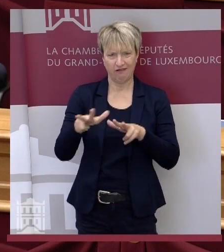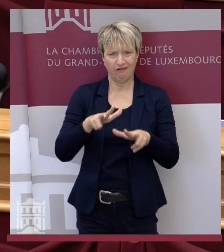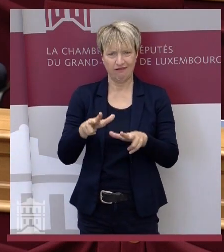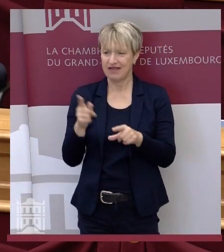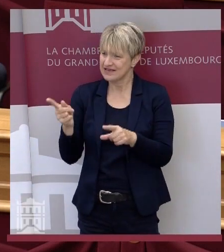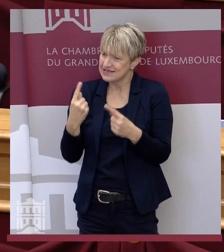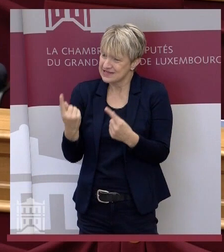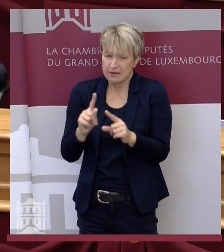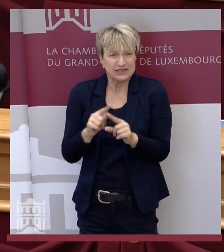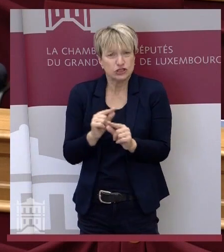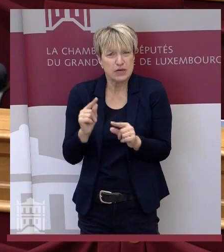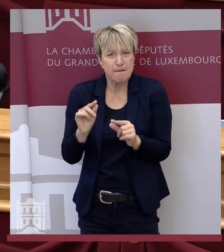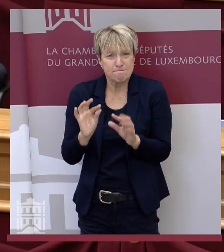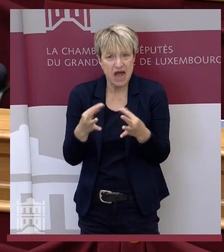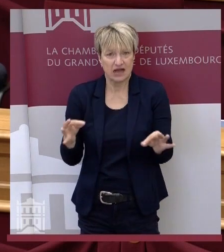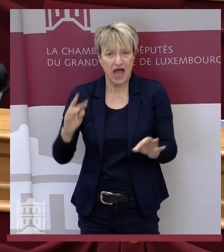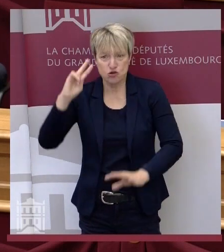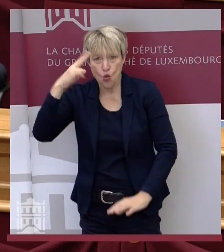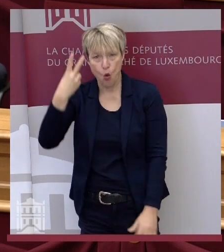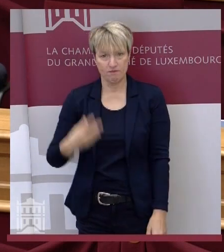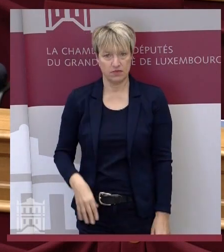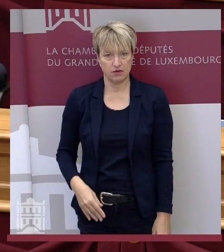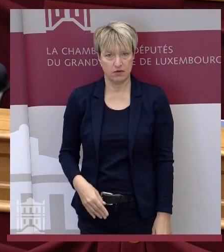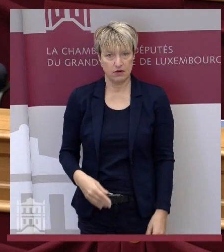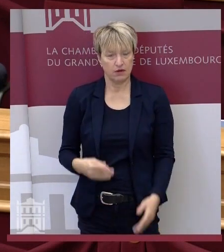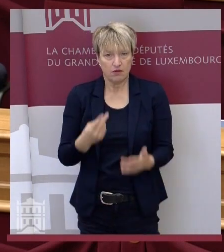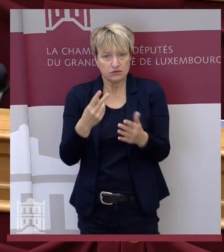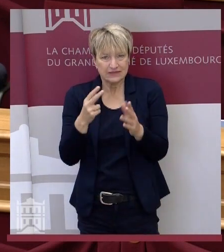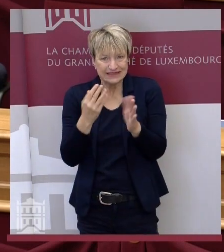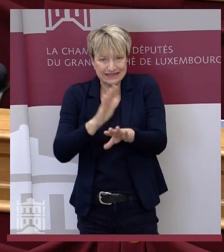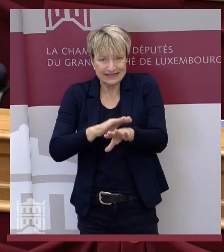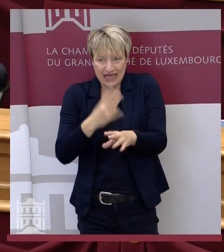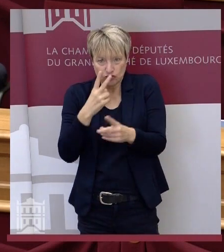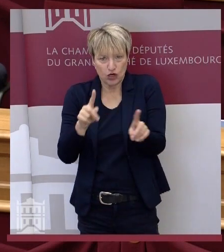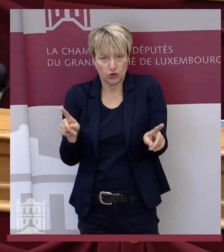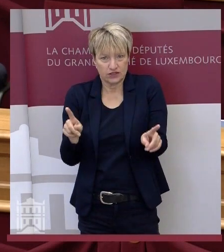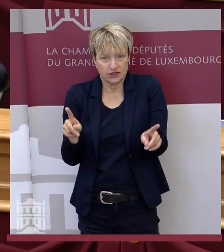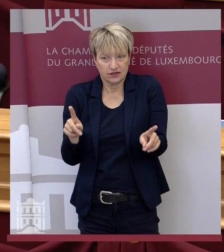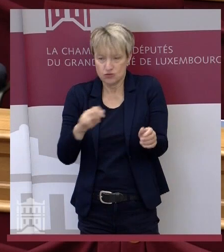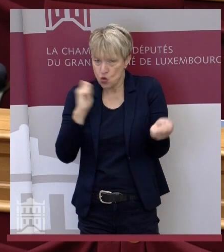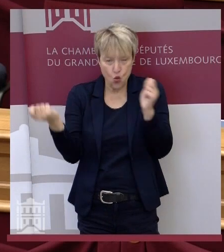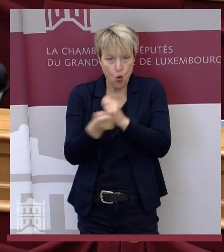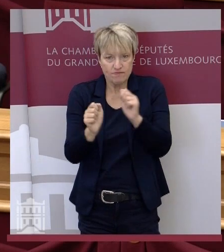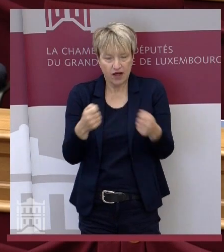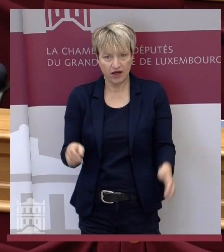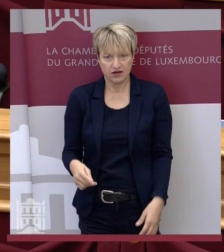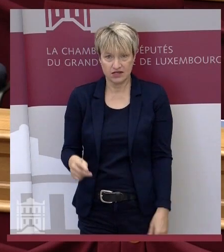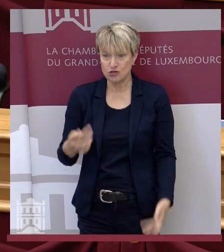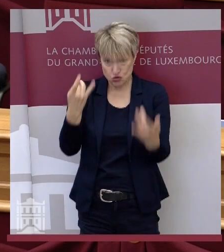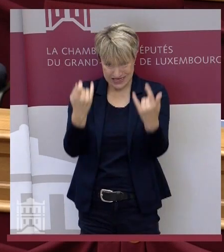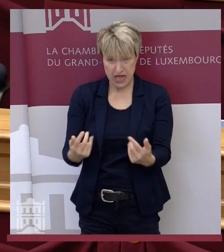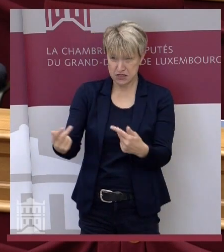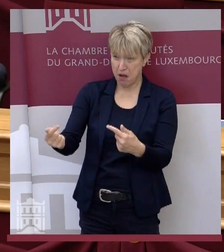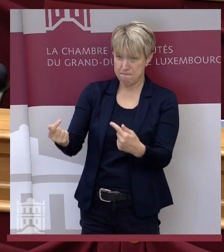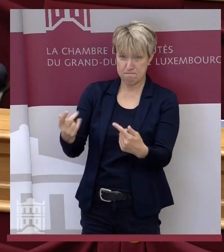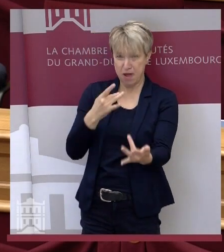versteht, weil da nicht kapabel sind, etwas zu ändern, was sich nicht bewährt hat. Und da kommen die dahin, und die sagen, wir werden nicht solidarisch, man muss wenigstens die Courage Politik